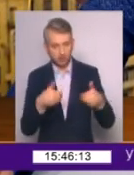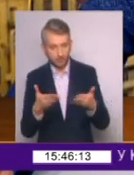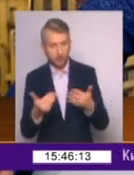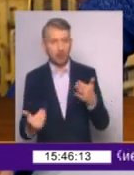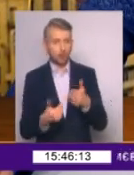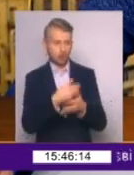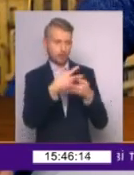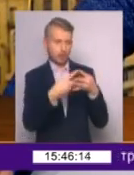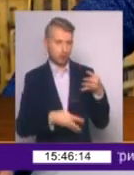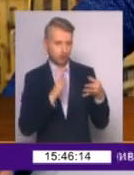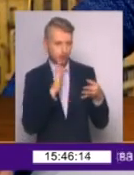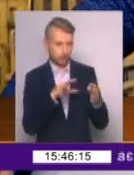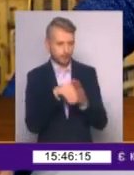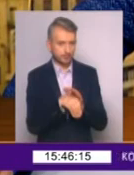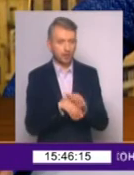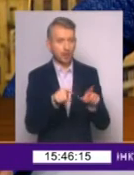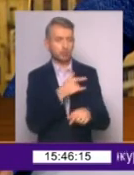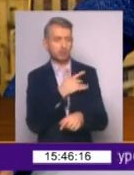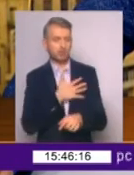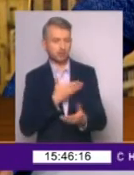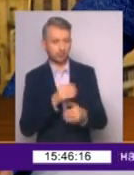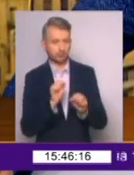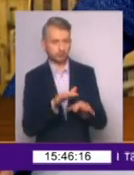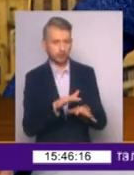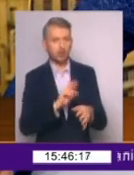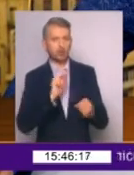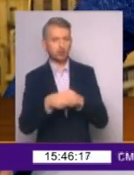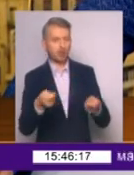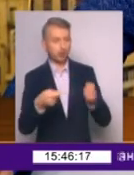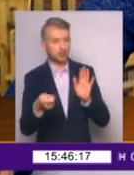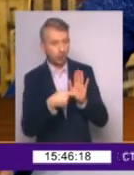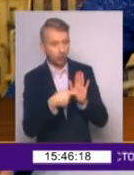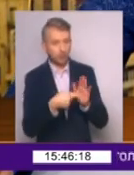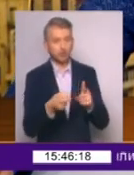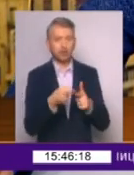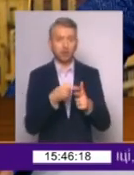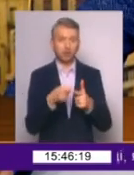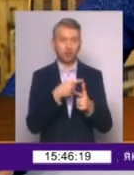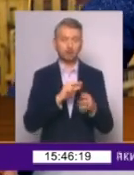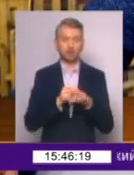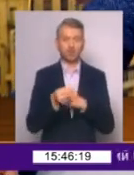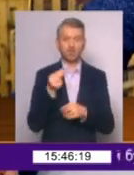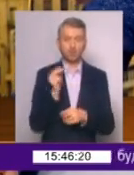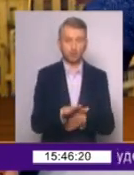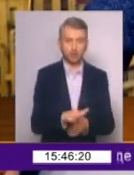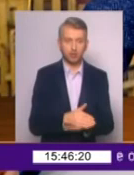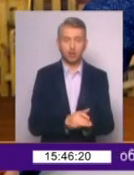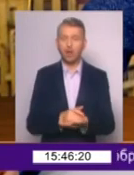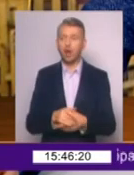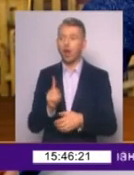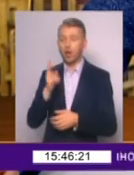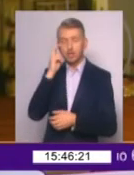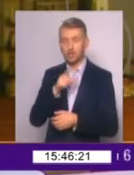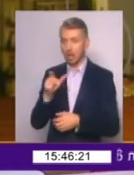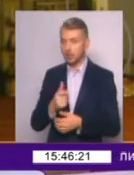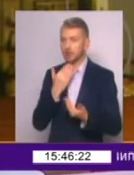переліком об'єктів, також на приватизацію, які підуть через аукціон, також які підуть через викуп. Але, звичайно, кияни звертаються